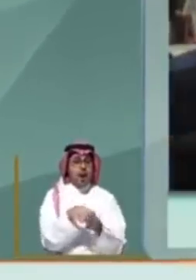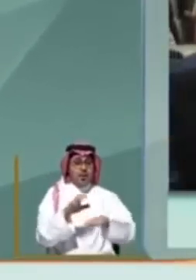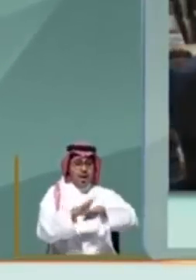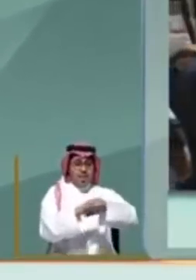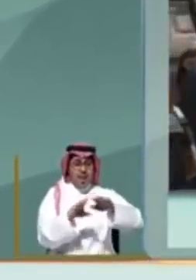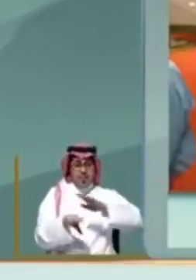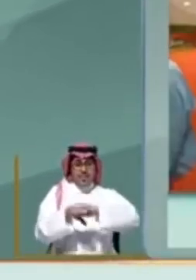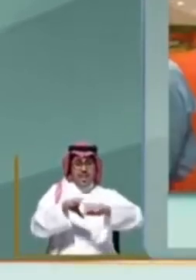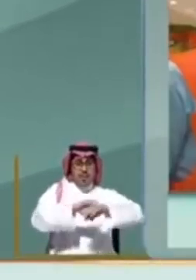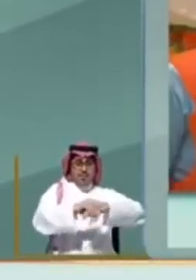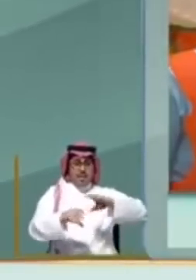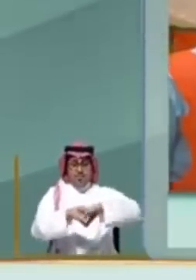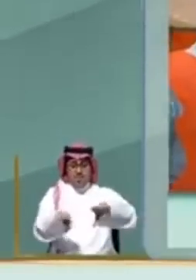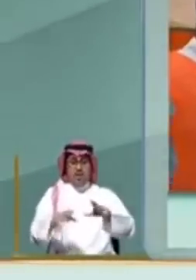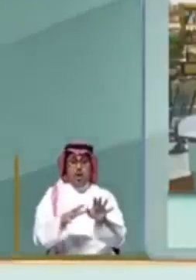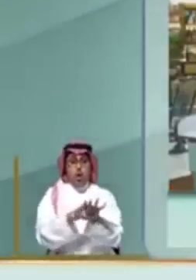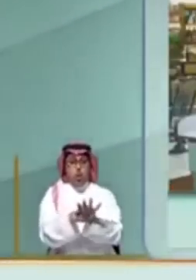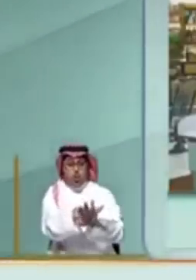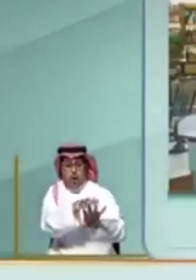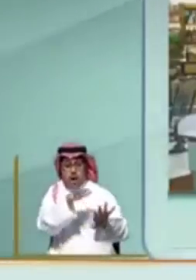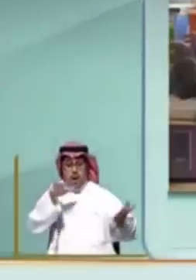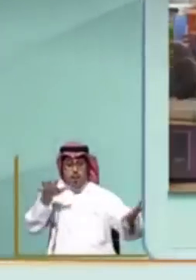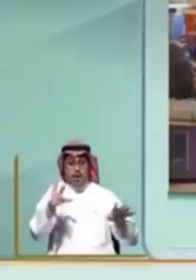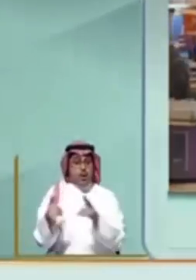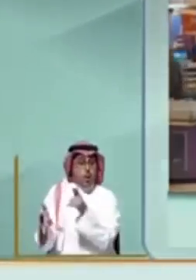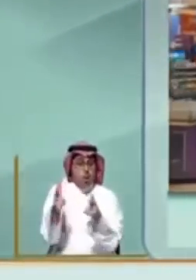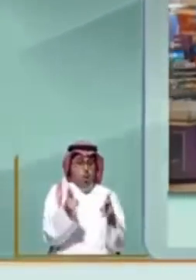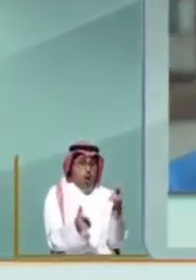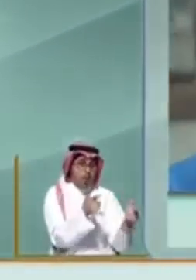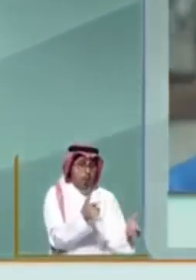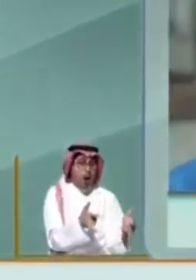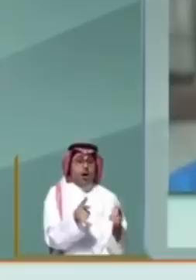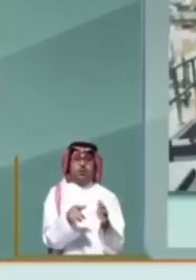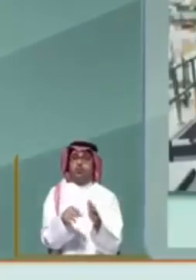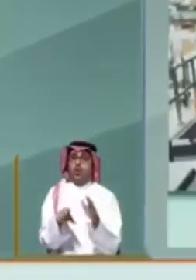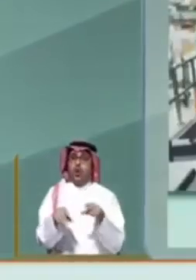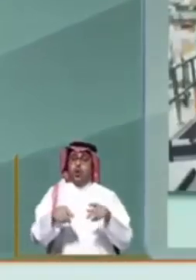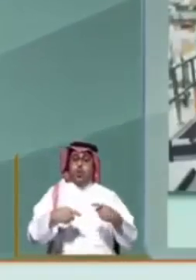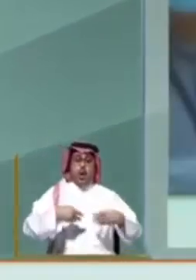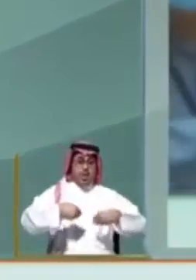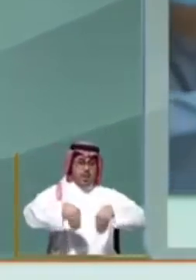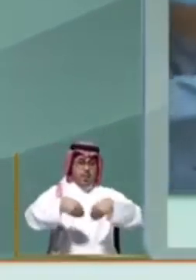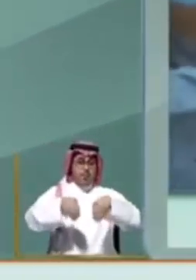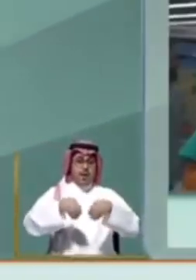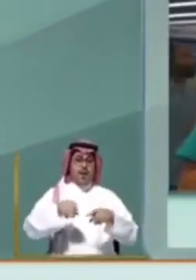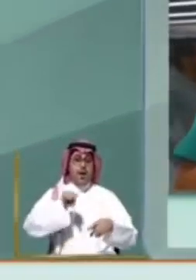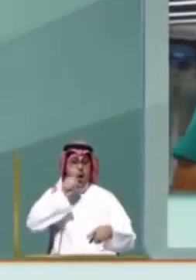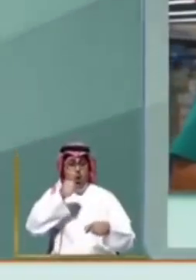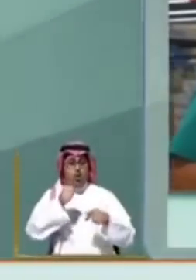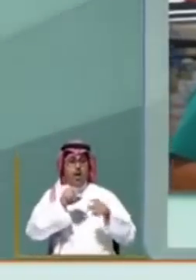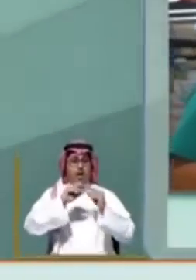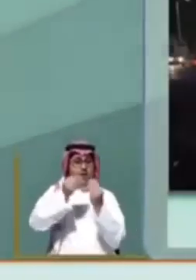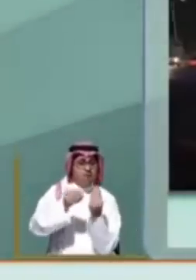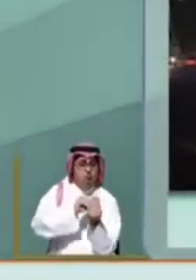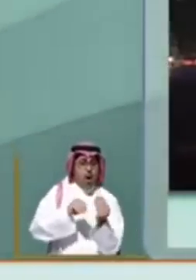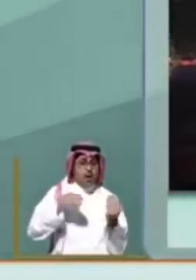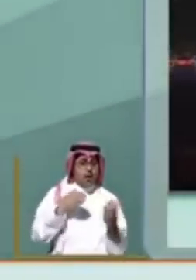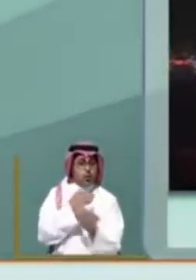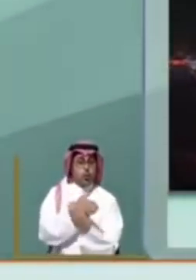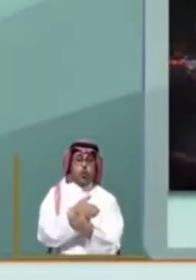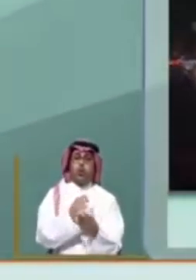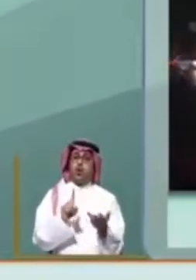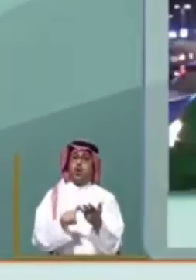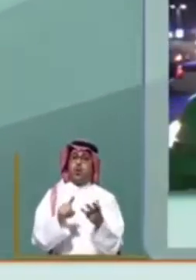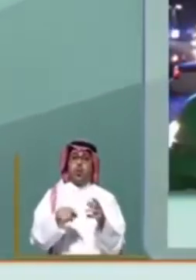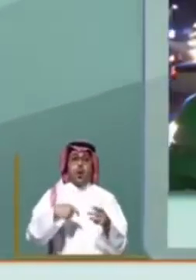وأماكن الازدحام كالمواقف المراكز التسوق وسوق الخضار والأسطح الخاصة بمنافذ